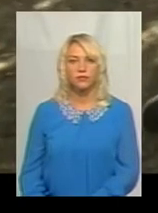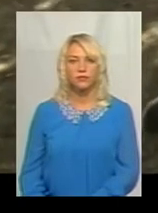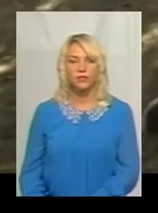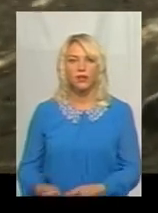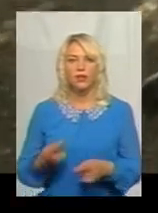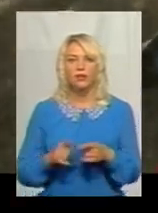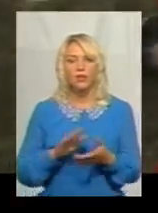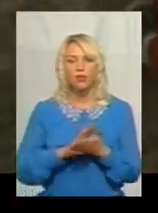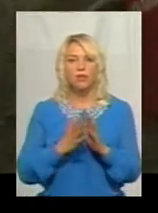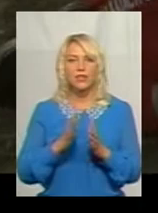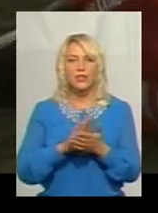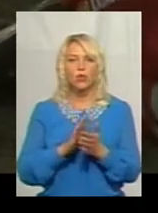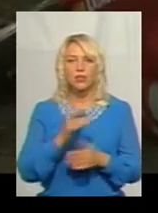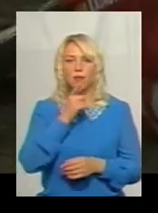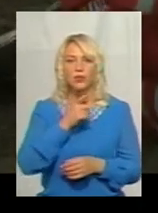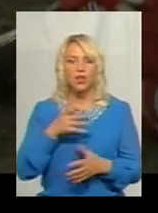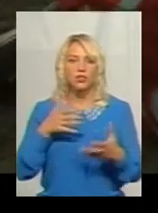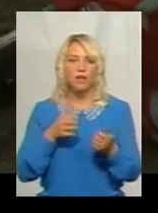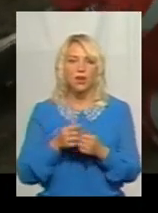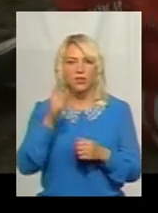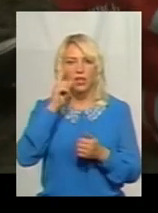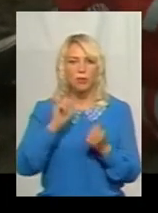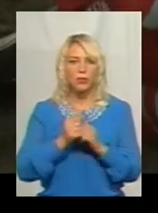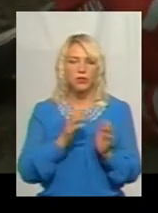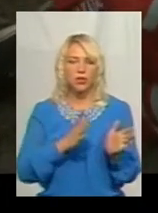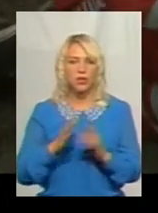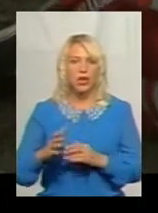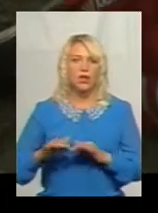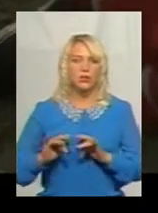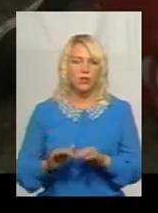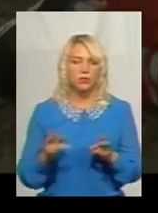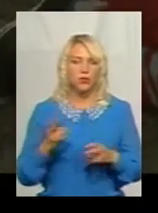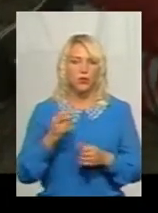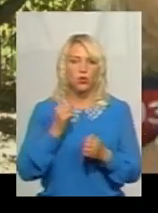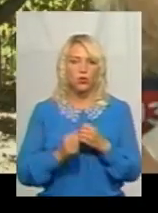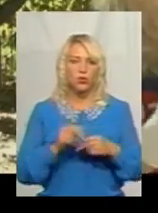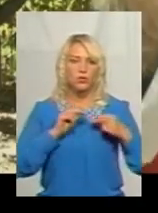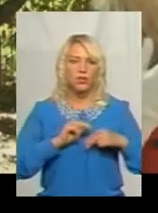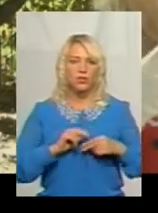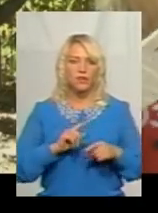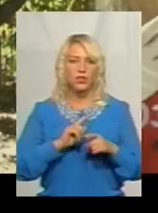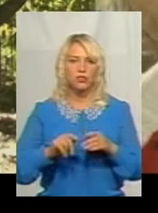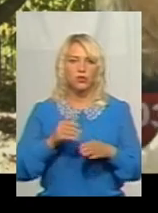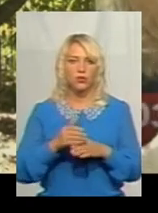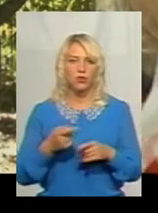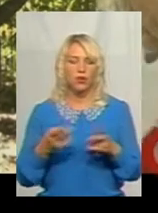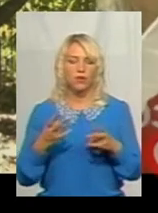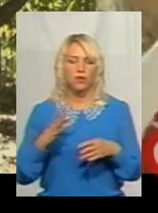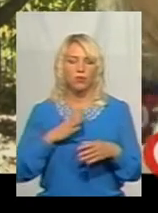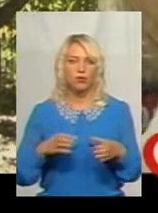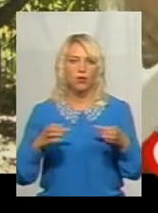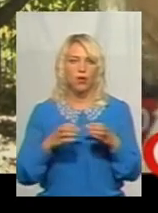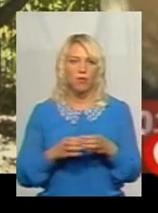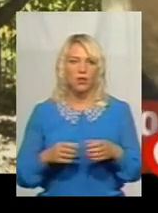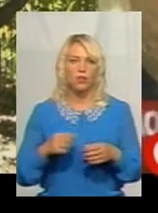Це умовна ситуація під час аварії. Запам'ятати алгоритм дій має кожен працівник швидкої. Має бути командна робота отого